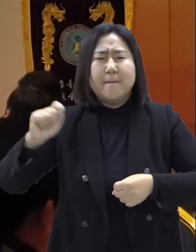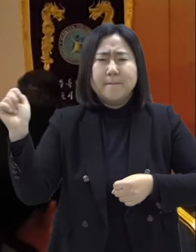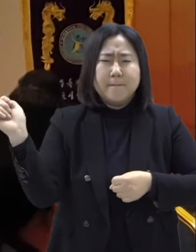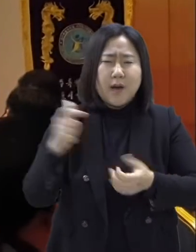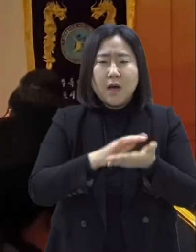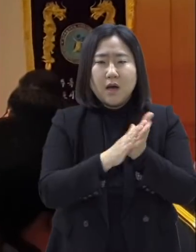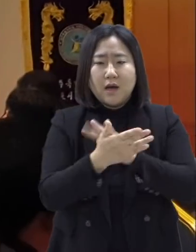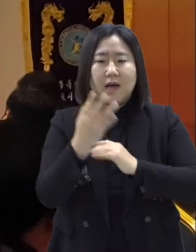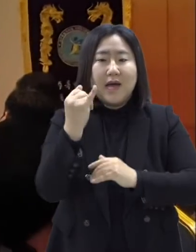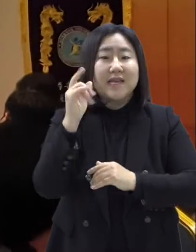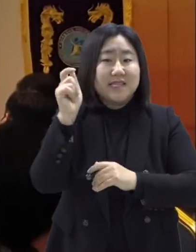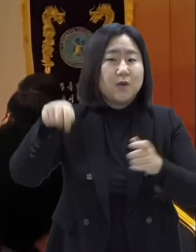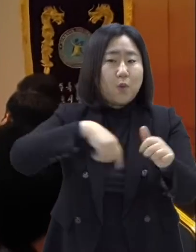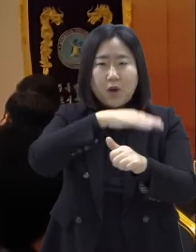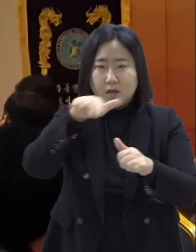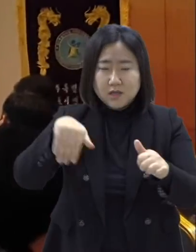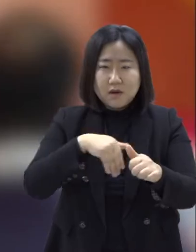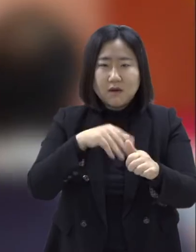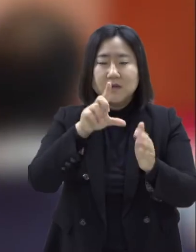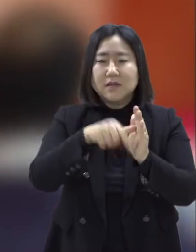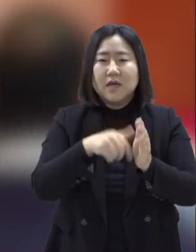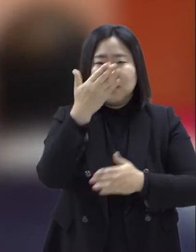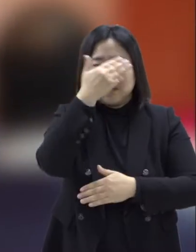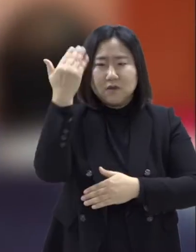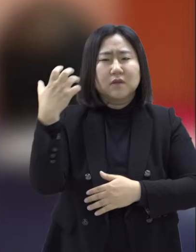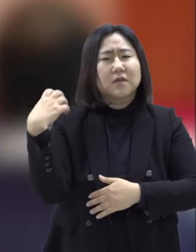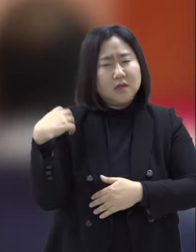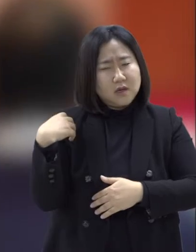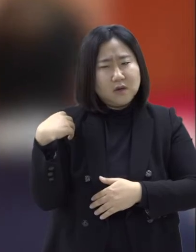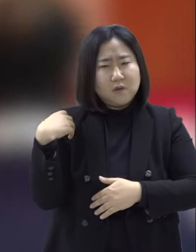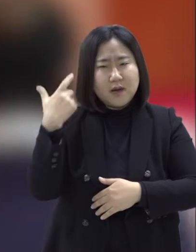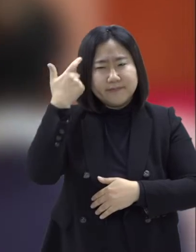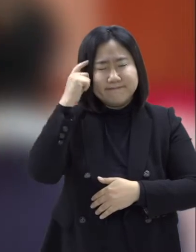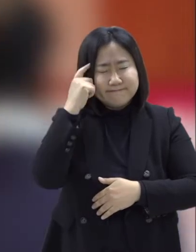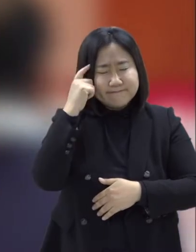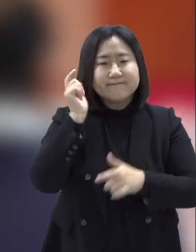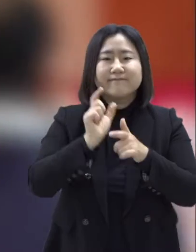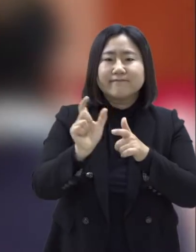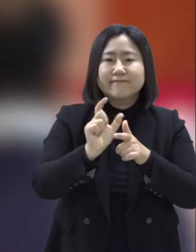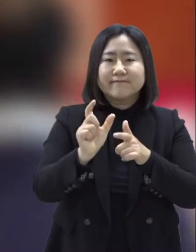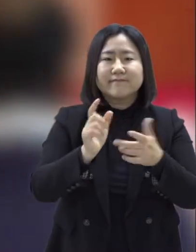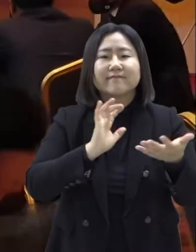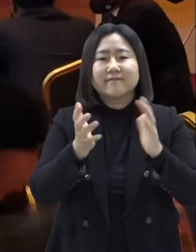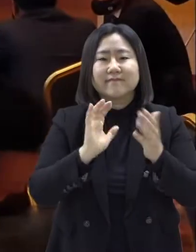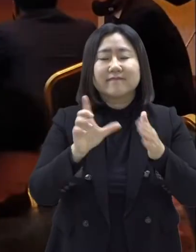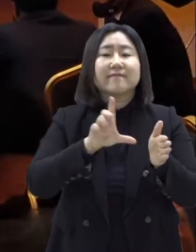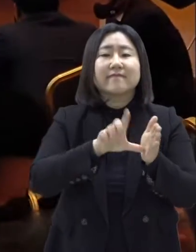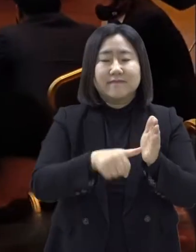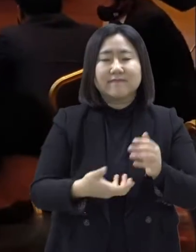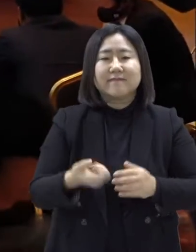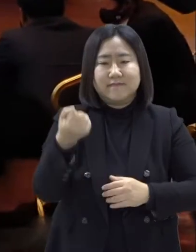환경 속에서 창의적 사고를 통한 청년들의 역할을 모색하는 시간을 가졌습니다.